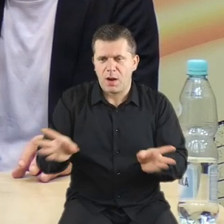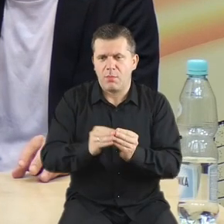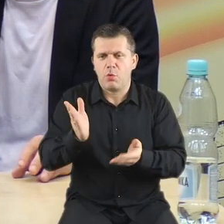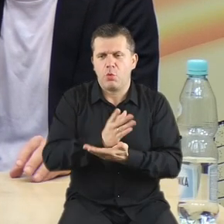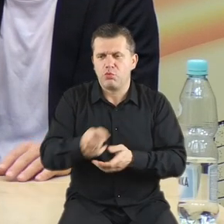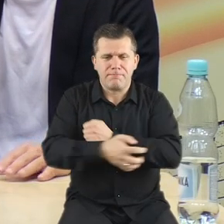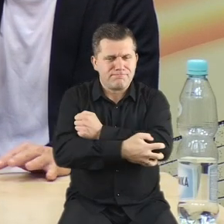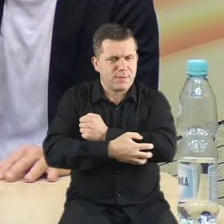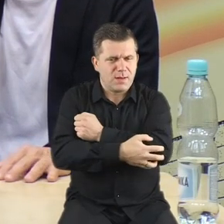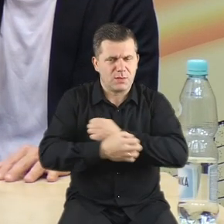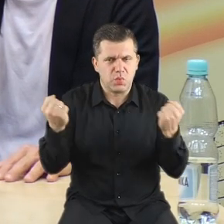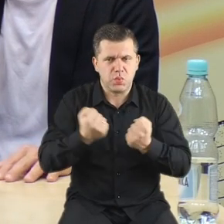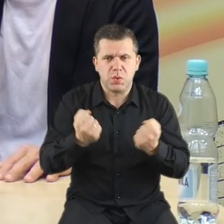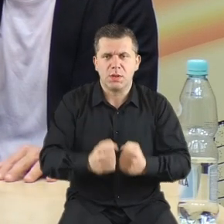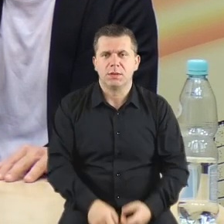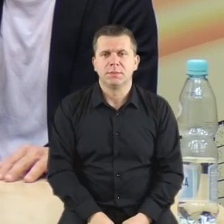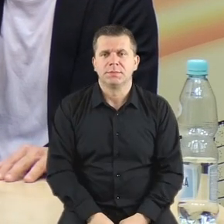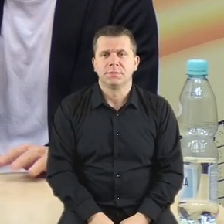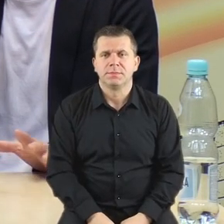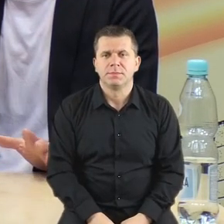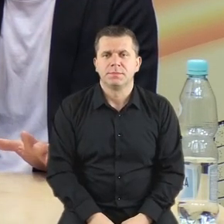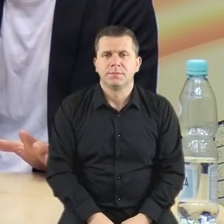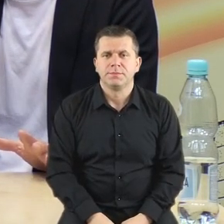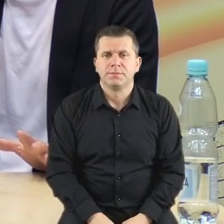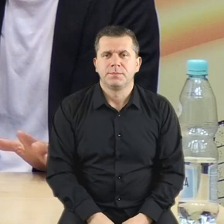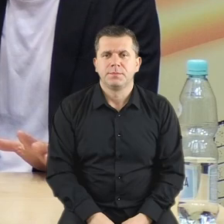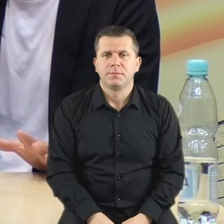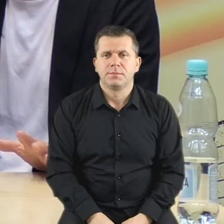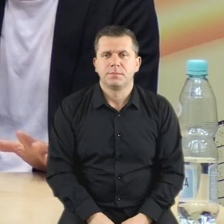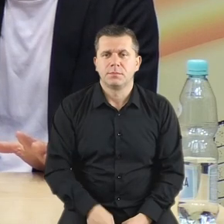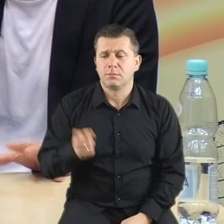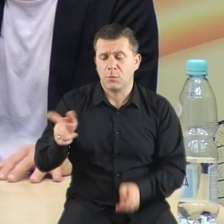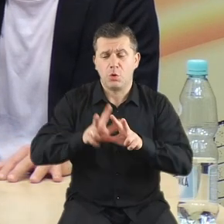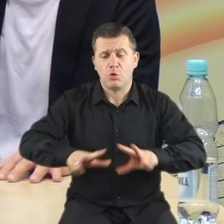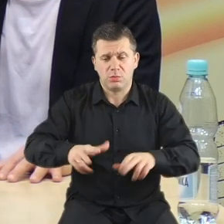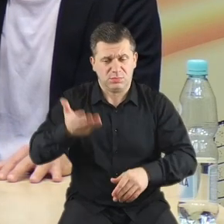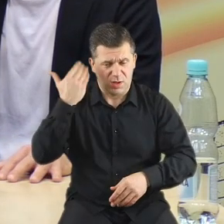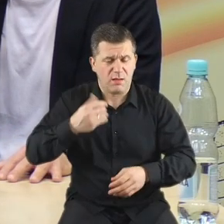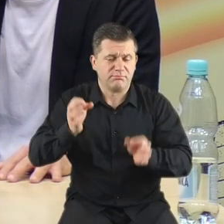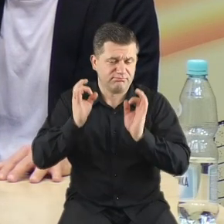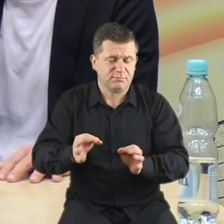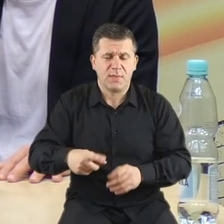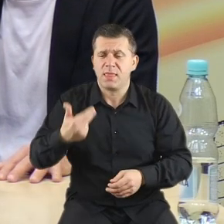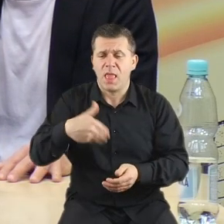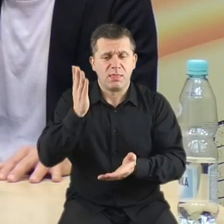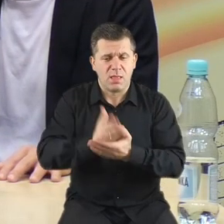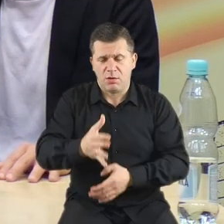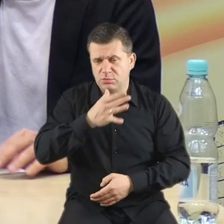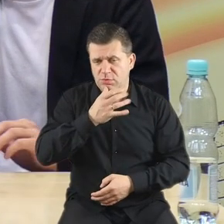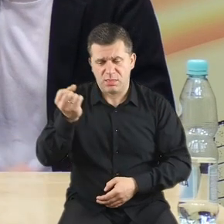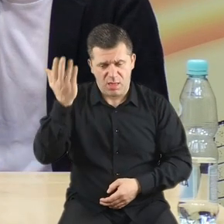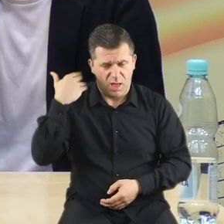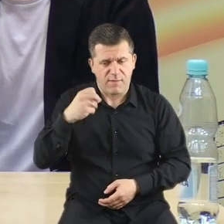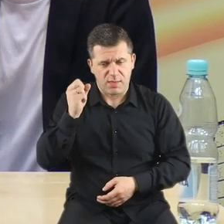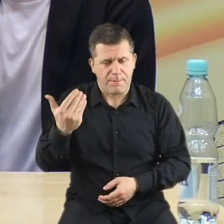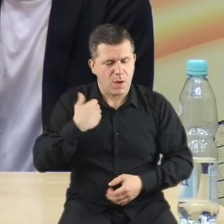totalna bieda. To była to typowa rodzina tamtych czasów. Bo nie tylko żydowska. Tak, była duża bieda